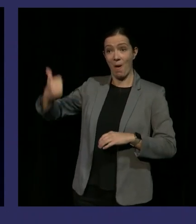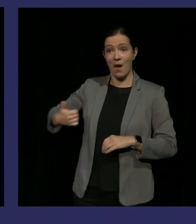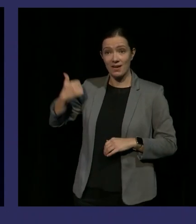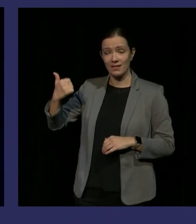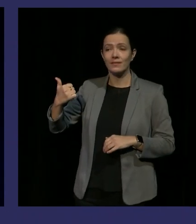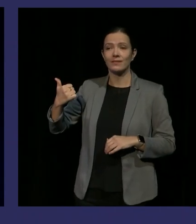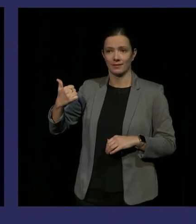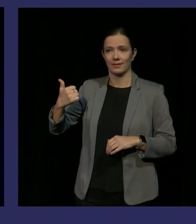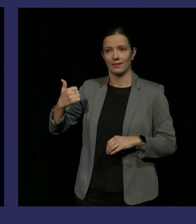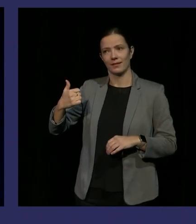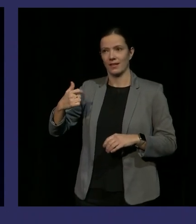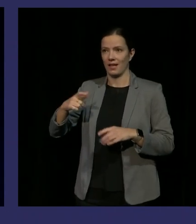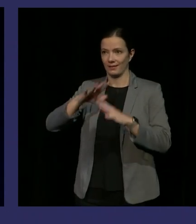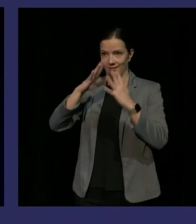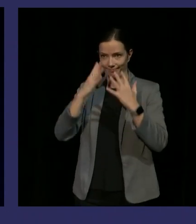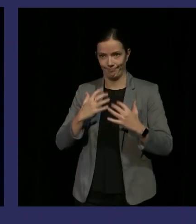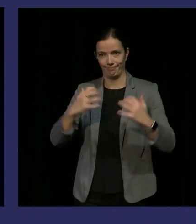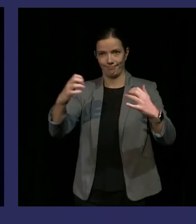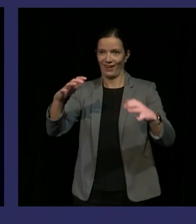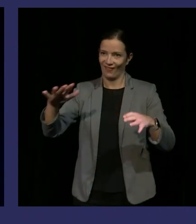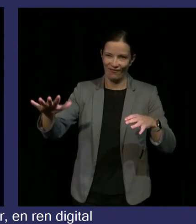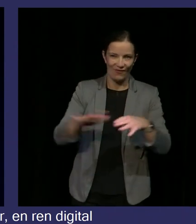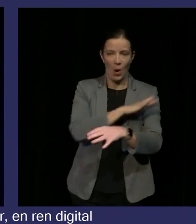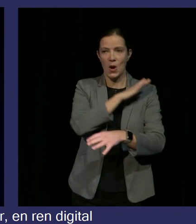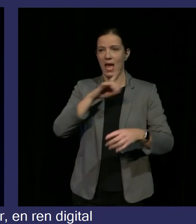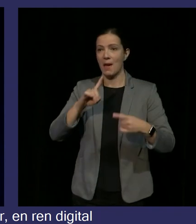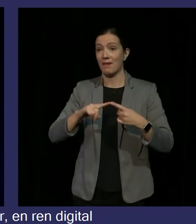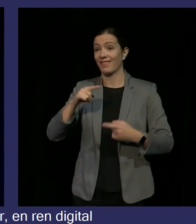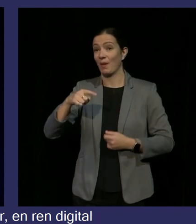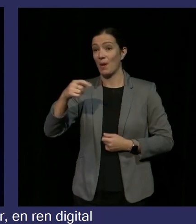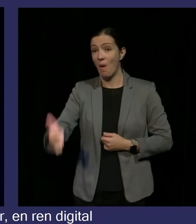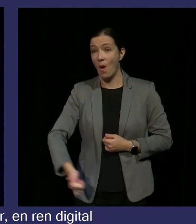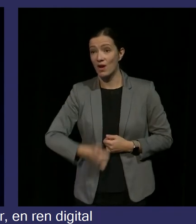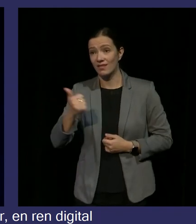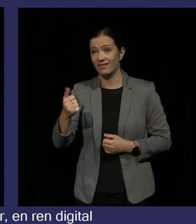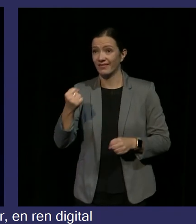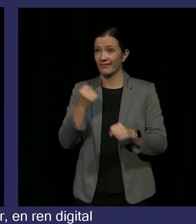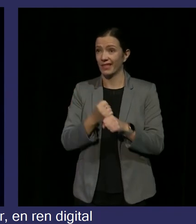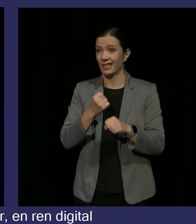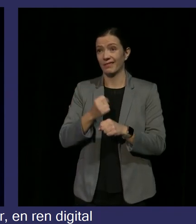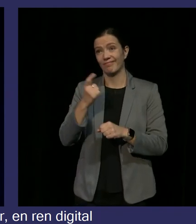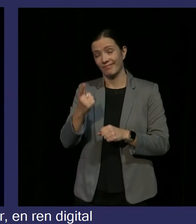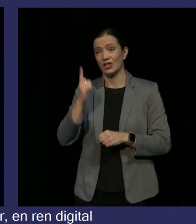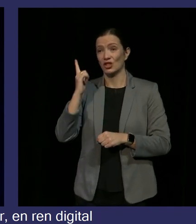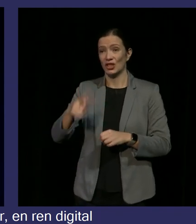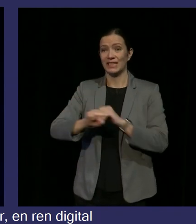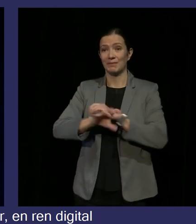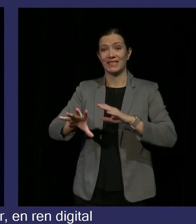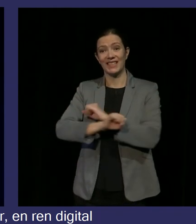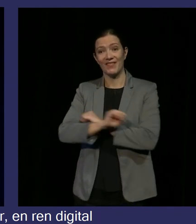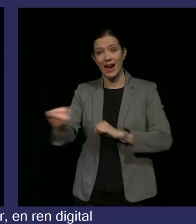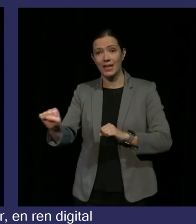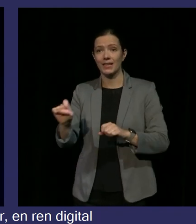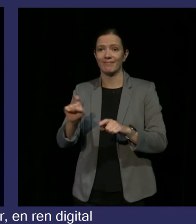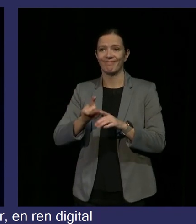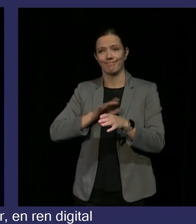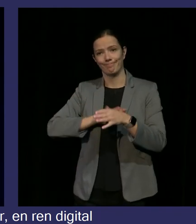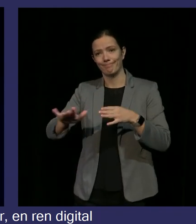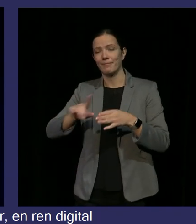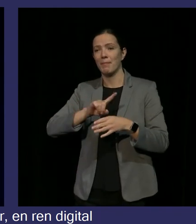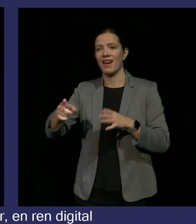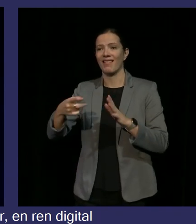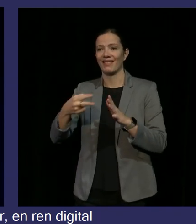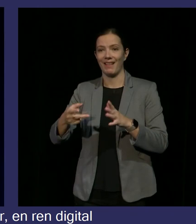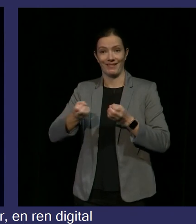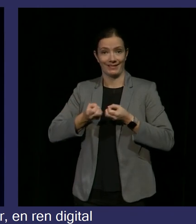vi fulgt salen til siste sete, men i år så blir det av smittevernsgrunner en ren digital